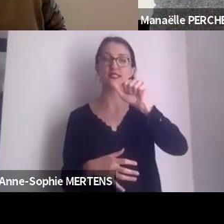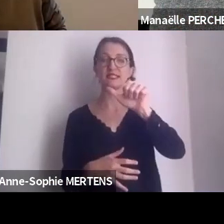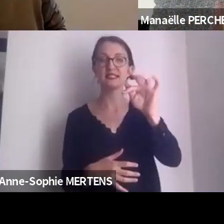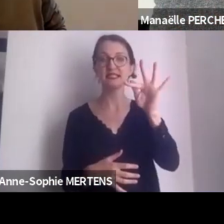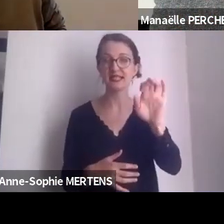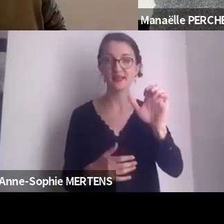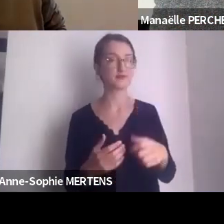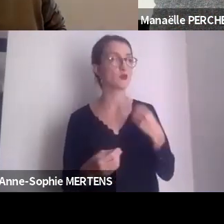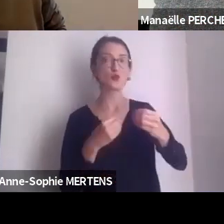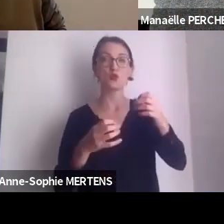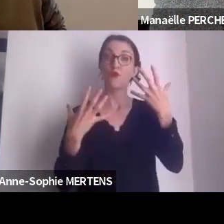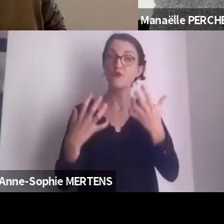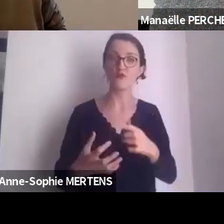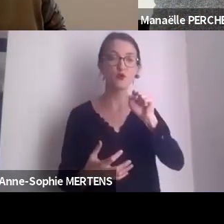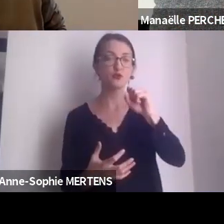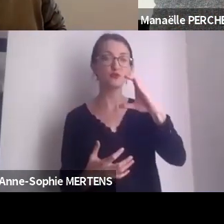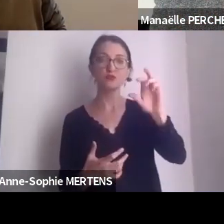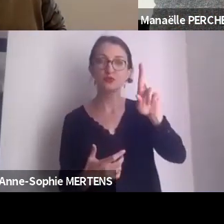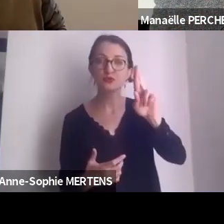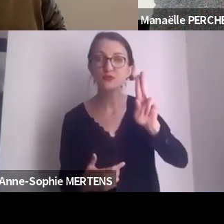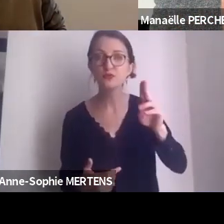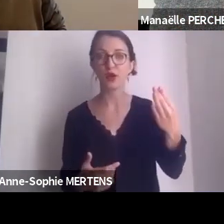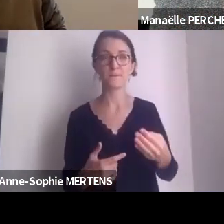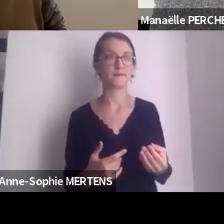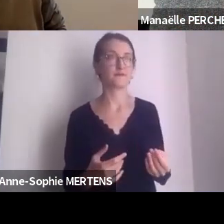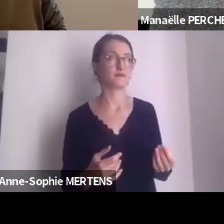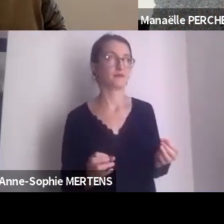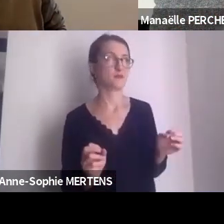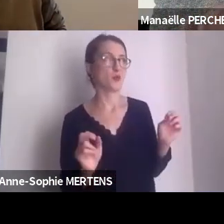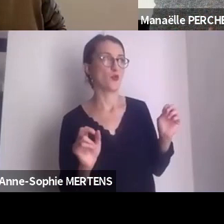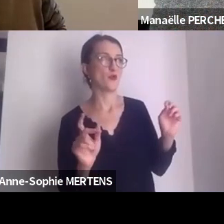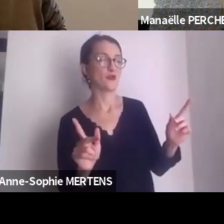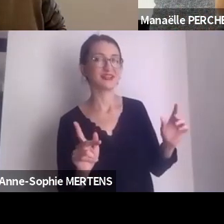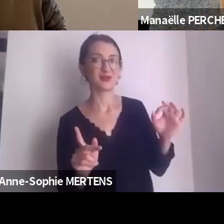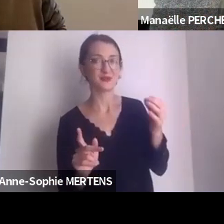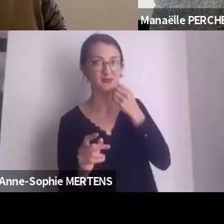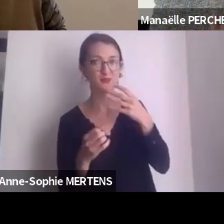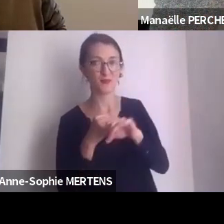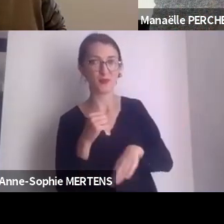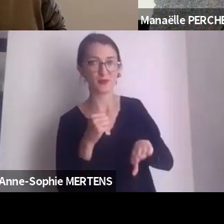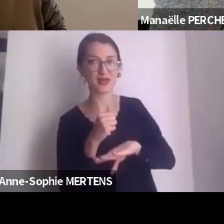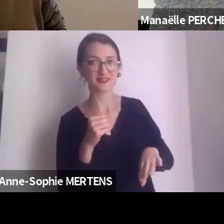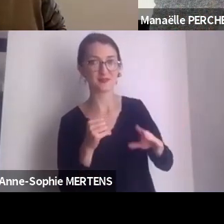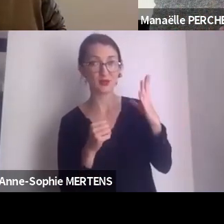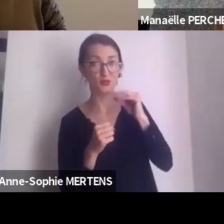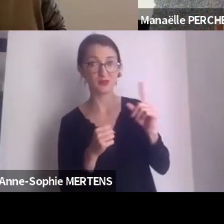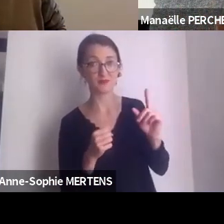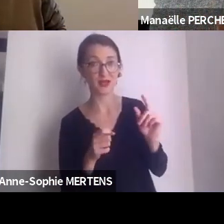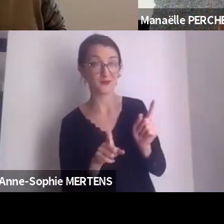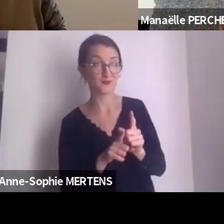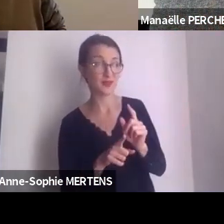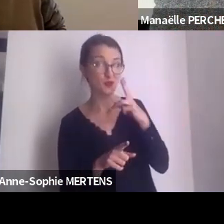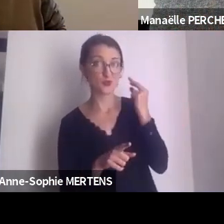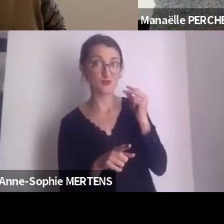D'accord, c'est une bonne base, mais comme les humains, nous sommes tous différents, donc nos fonctionnements et nos